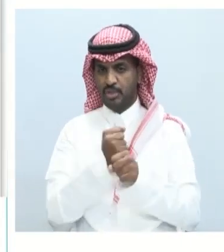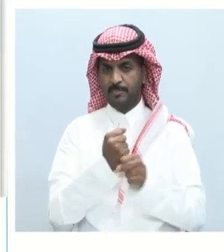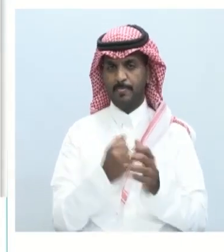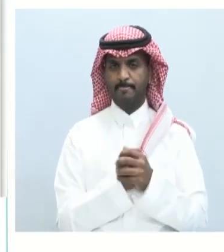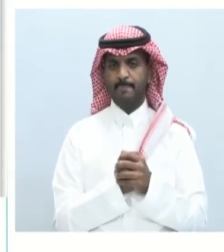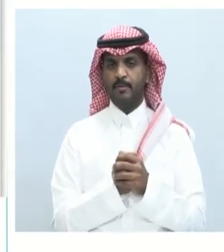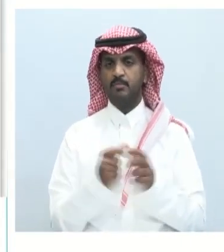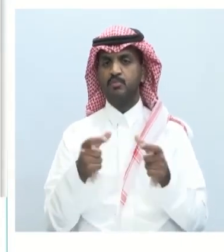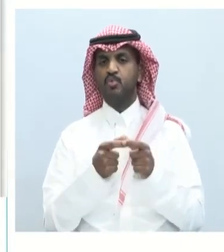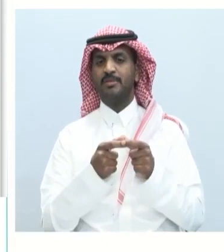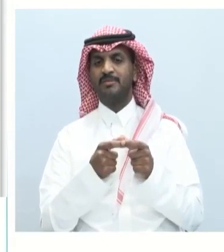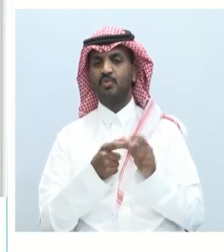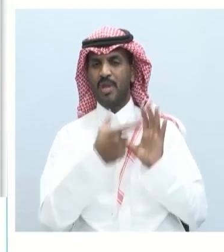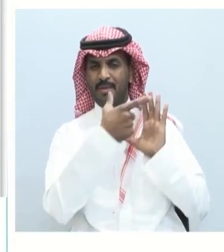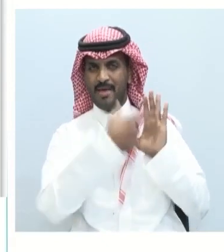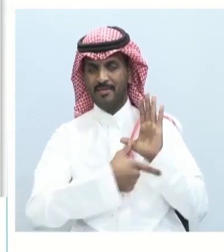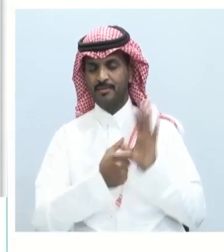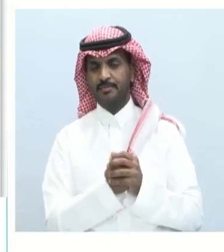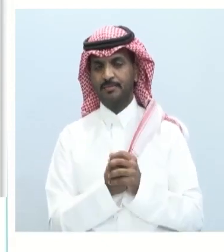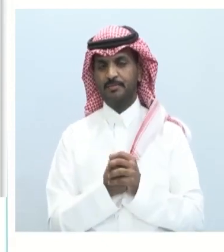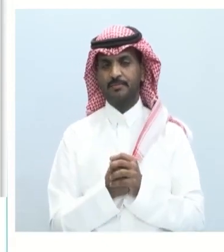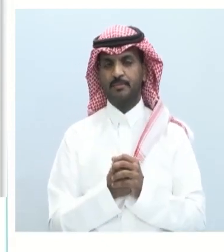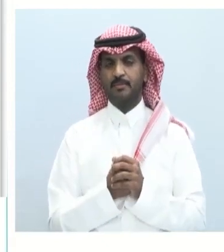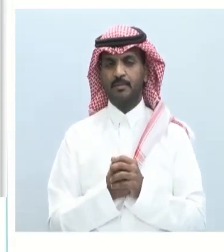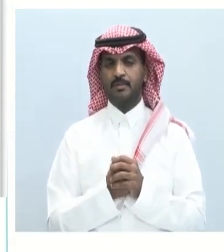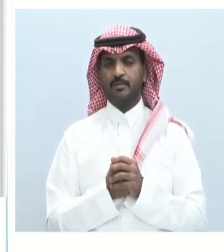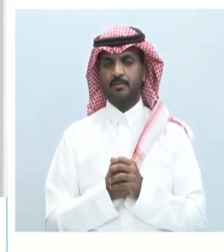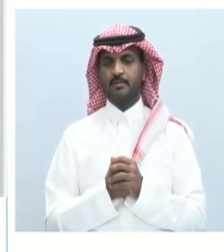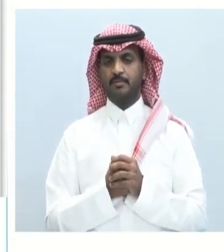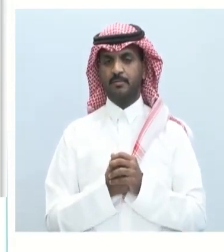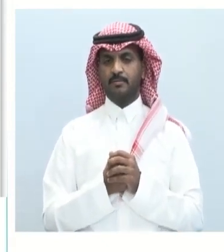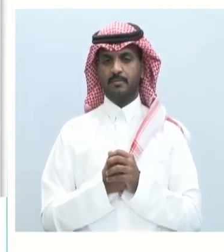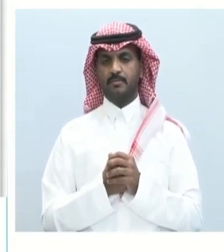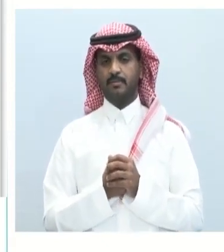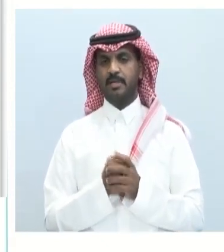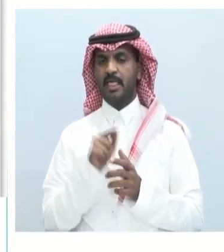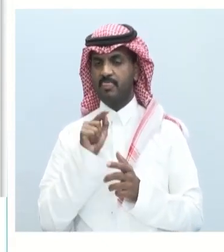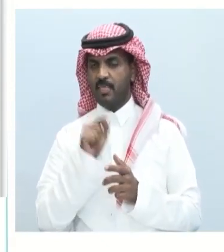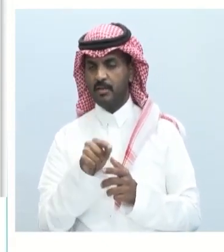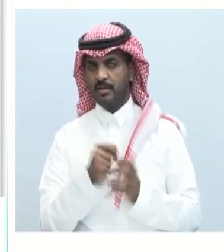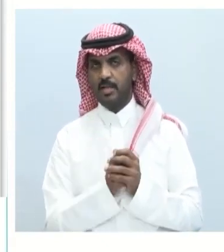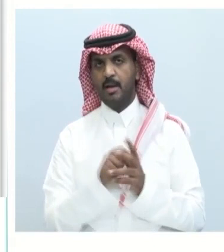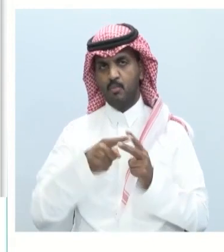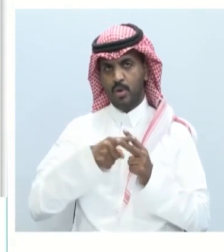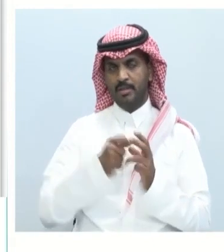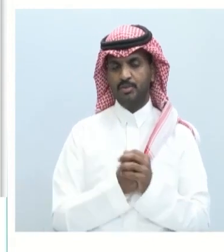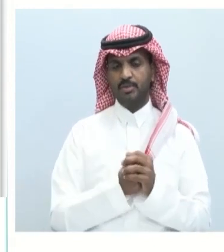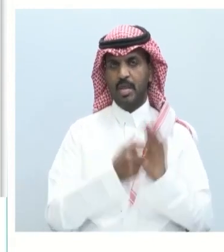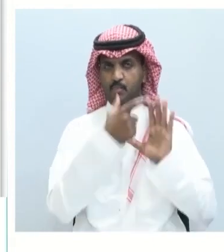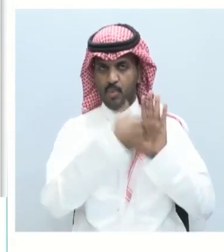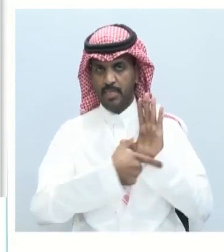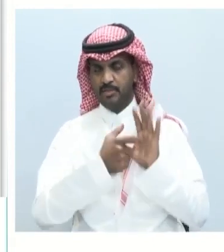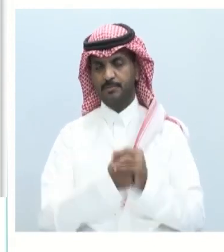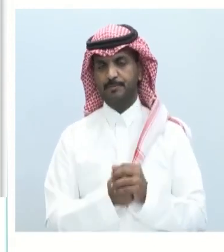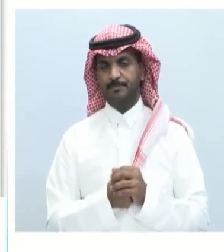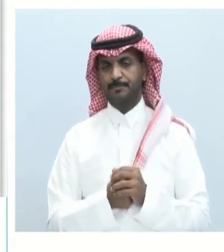ومن مجموعه نماذج من علامه تبويب انشاء ومن مجموعه نماذج اضغط على معالج النماذج